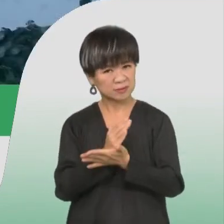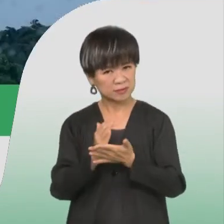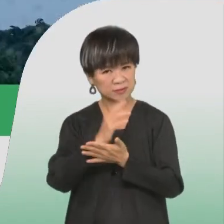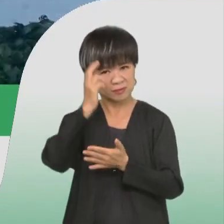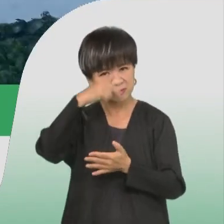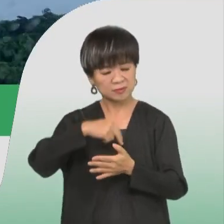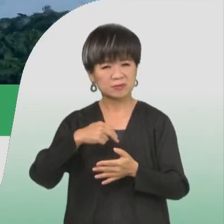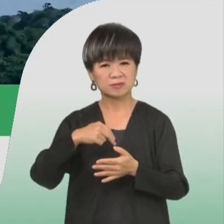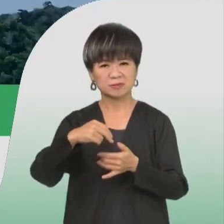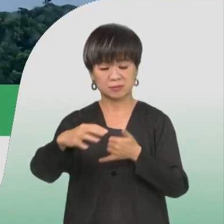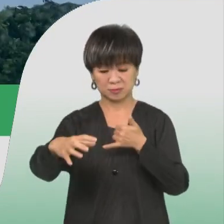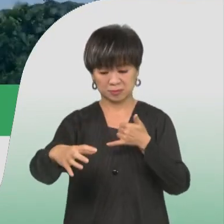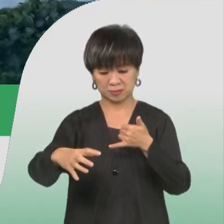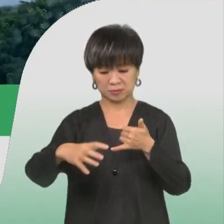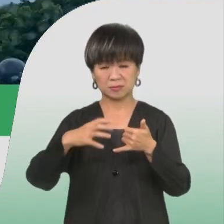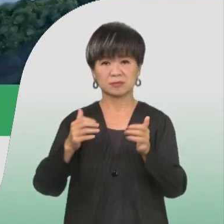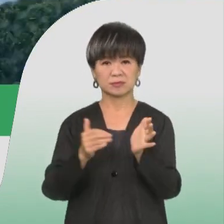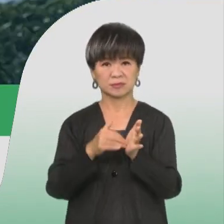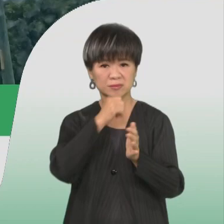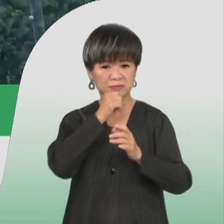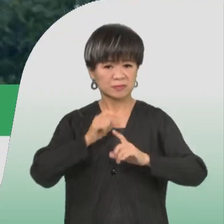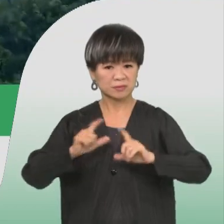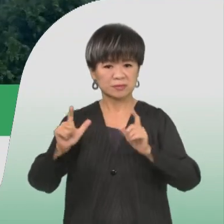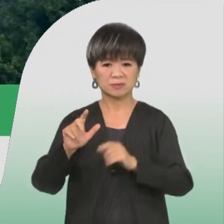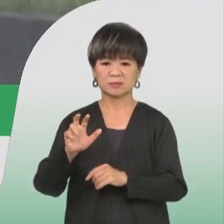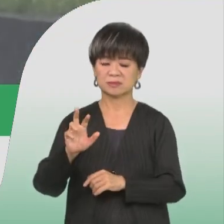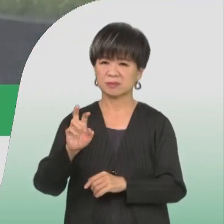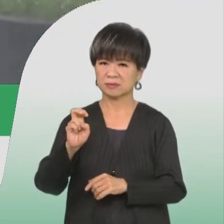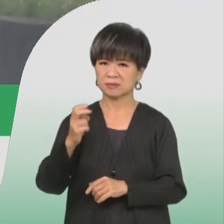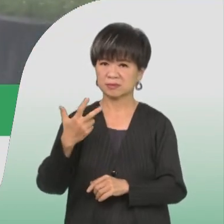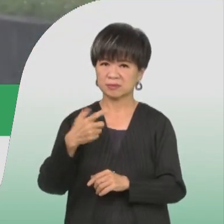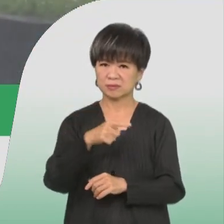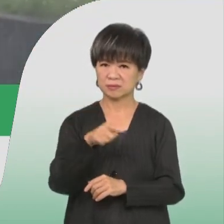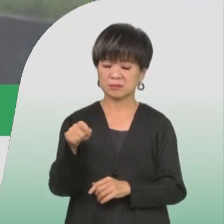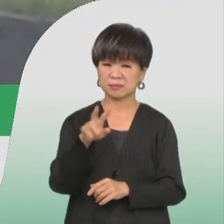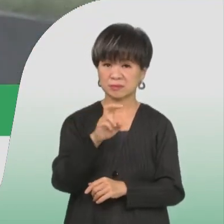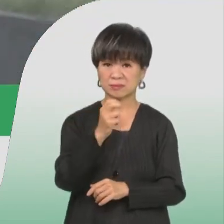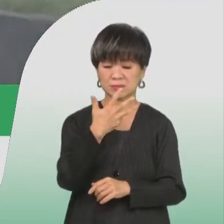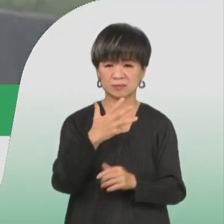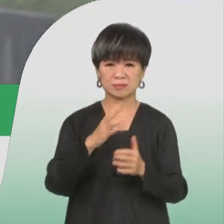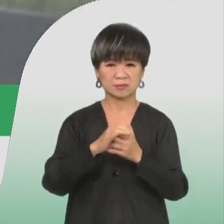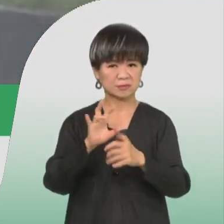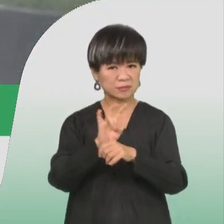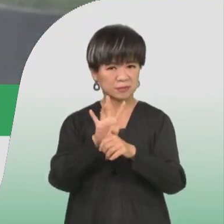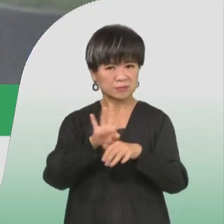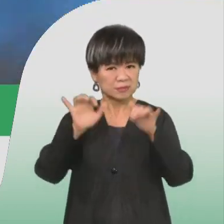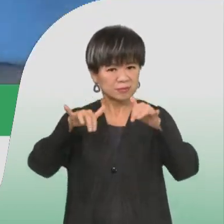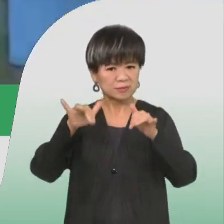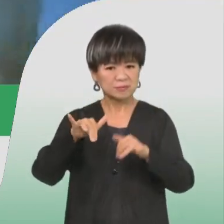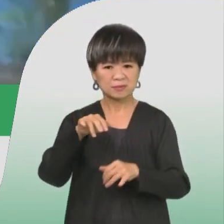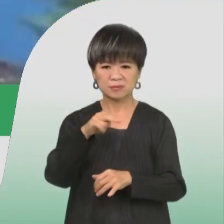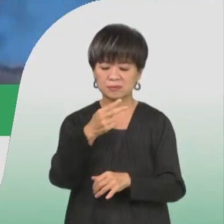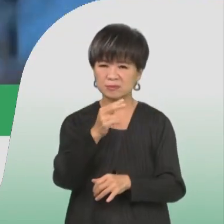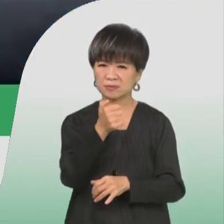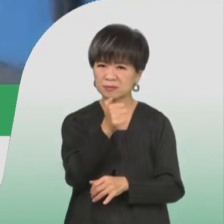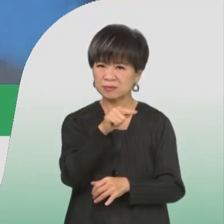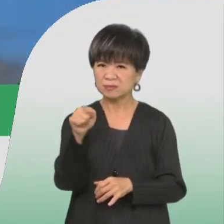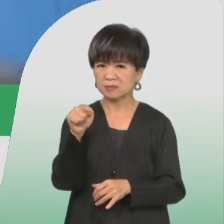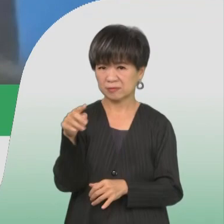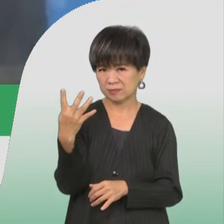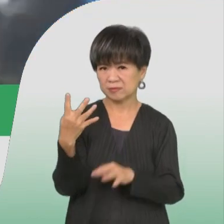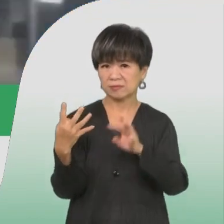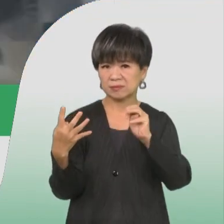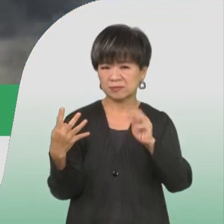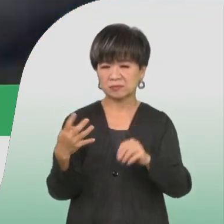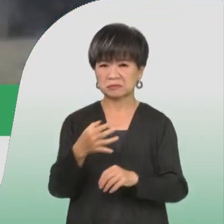泡凤田接触过后，台东26到27、24点钟累计的雨量，我达到250到400毫米，足